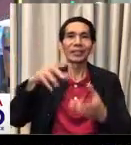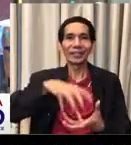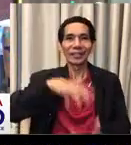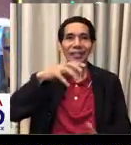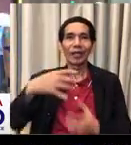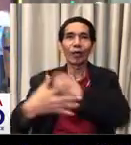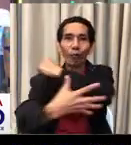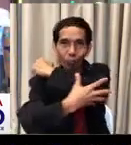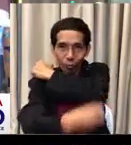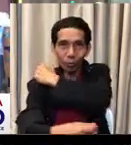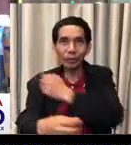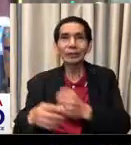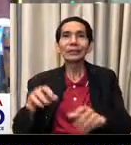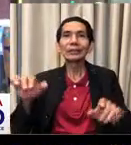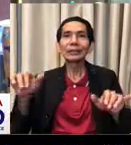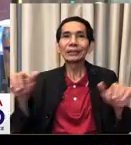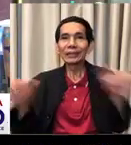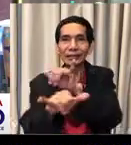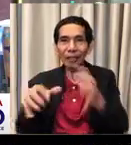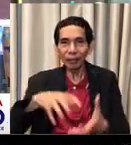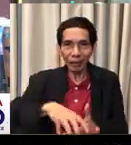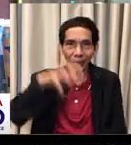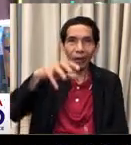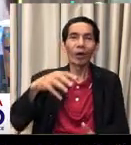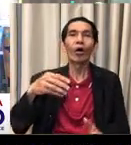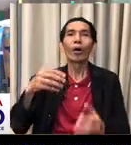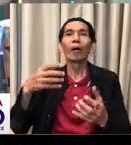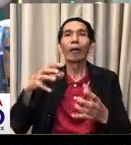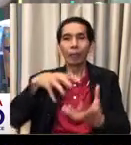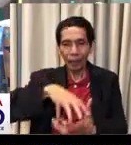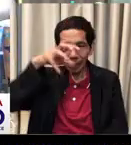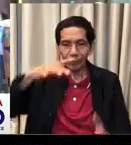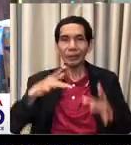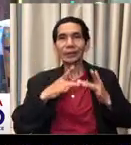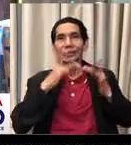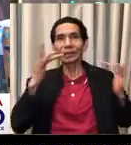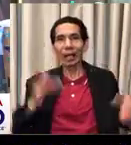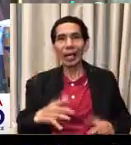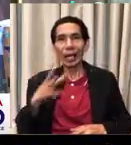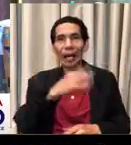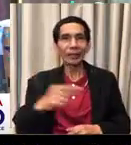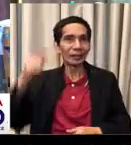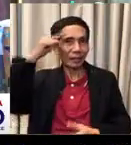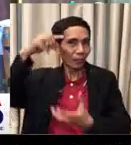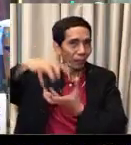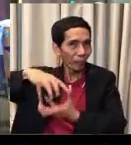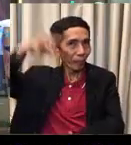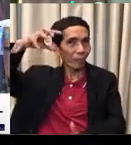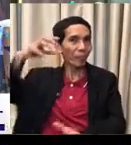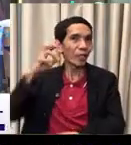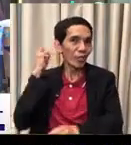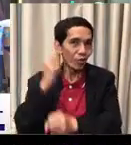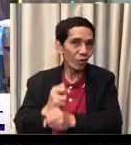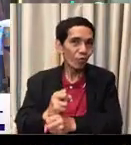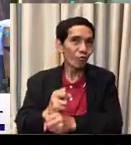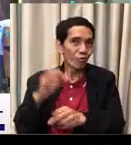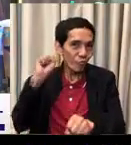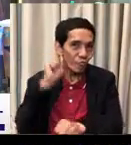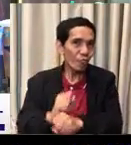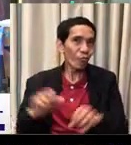Yung mahirap man, pero mayaman. Mayaman sa puso at isipan. Oh, dahil yung pinaghirapan nila,